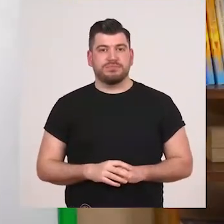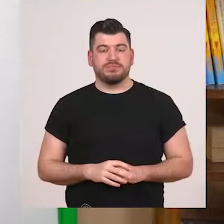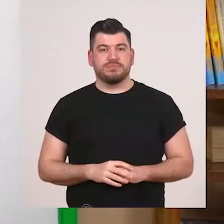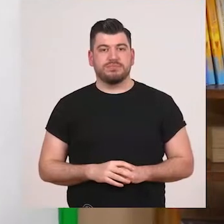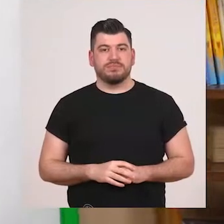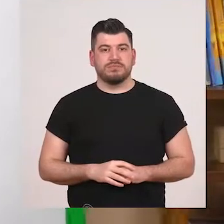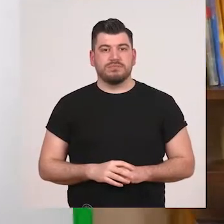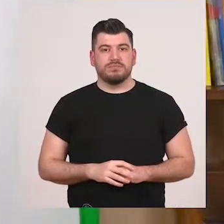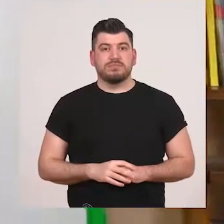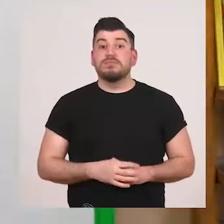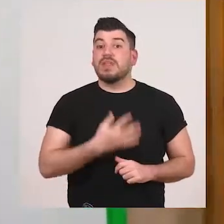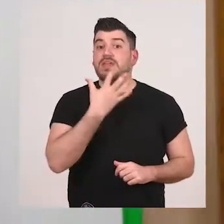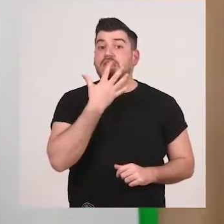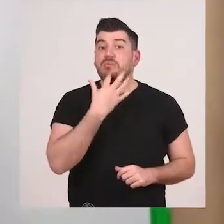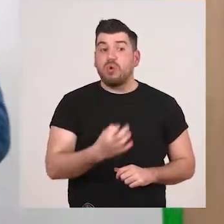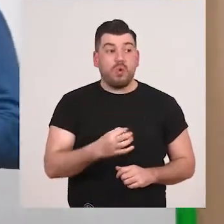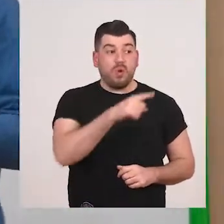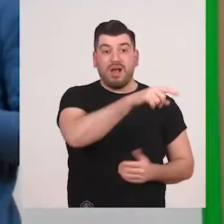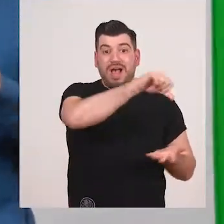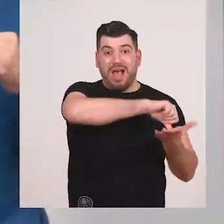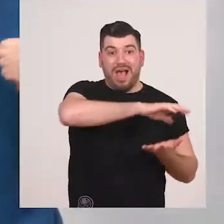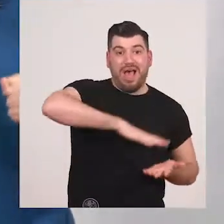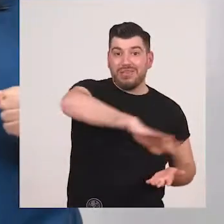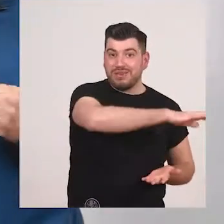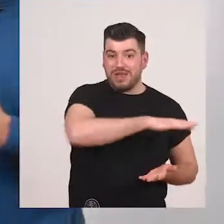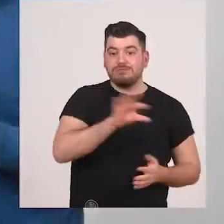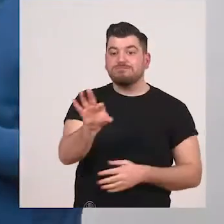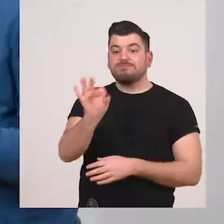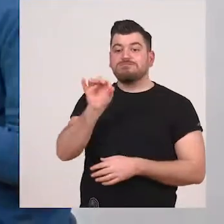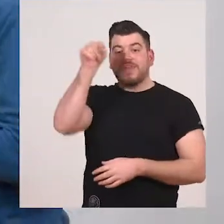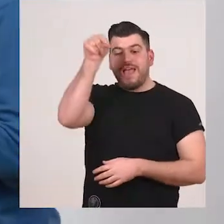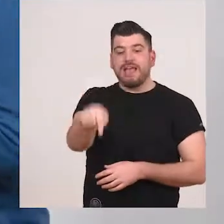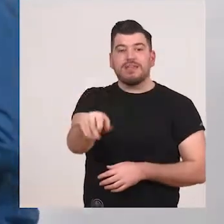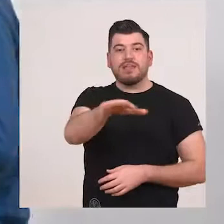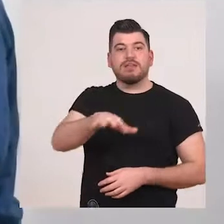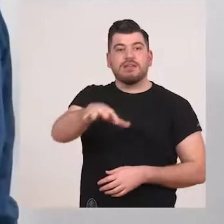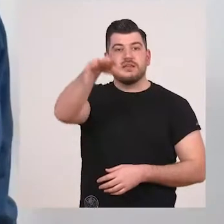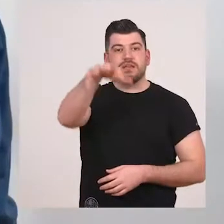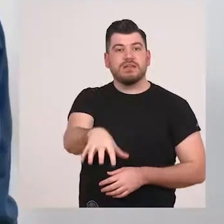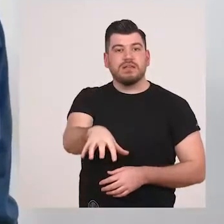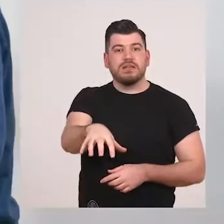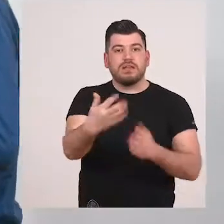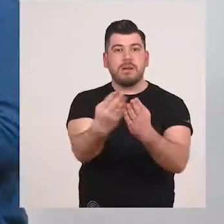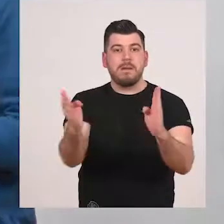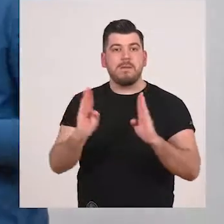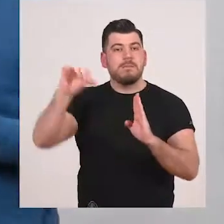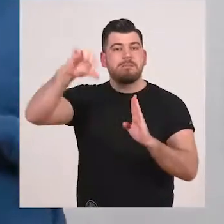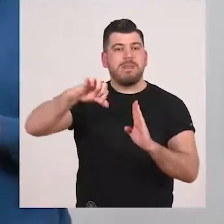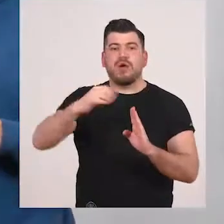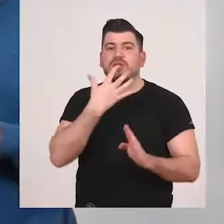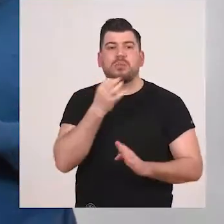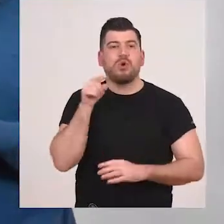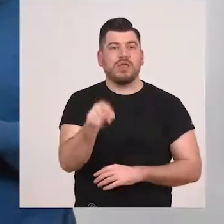Γιατί επέλεξαν οι Αθηναίοι να πολεμήσουν τους Πέρσες ακριβώς εδώ,